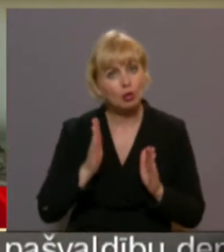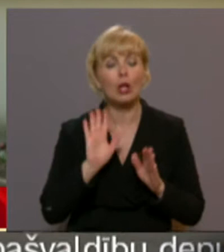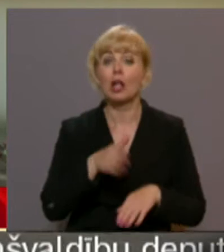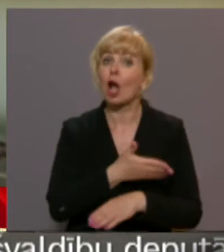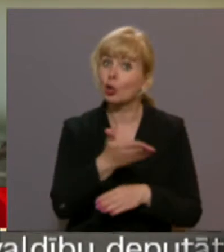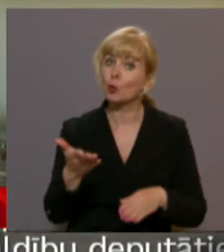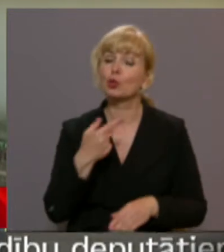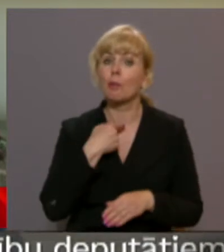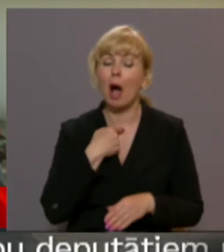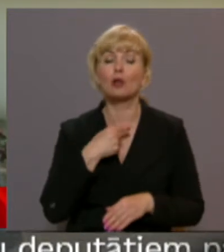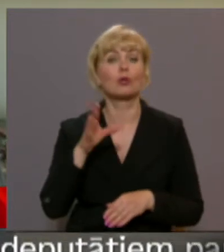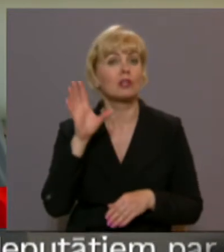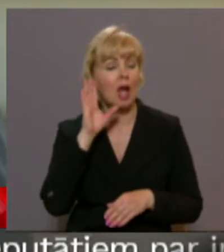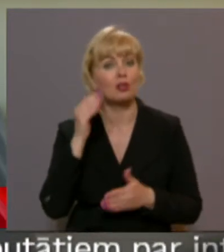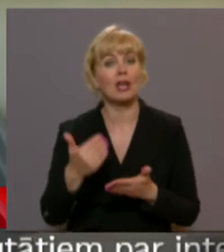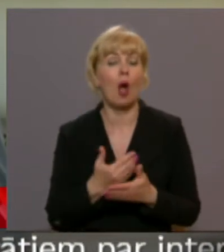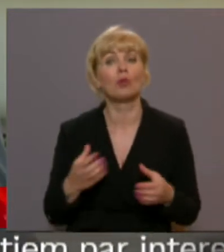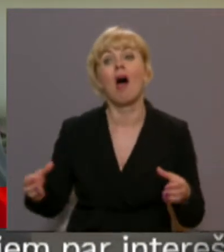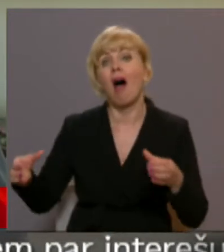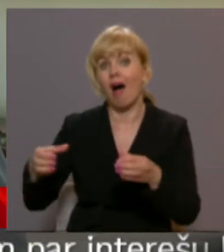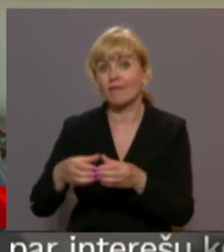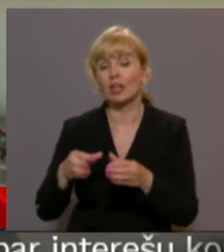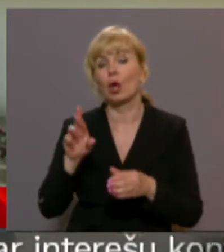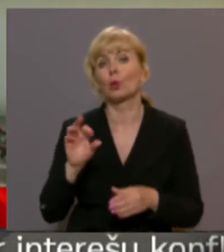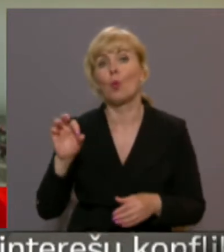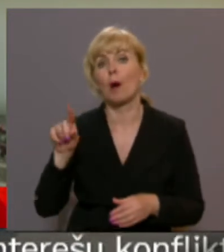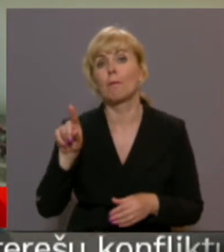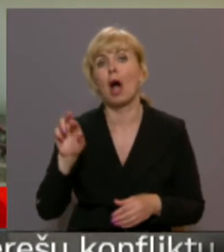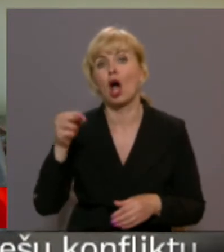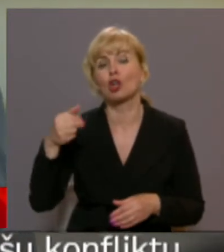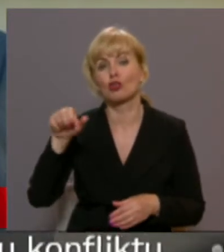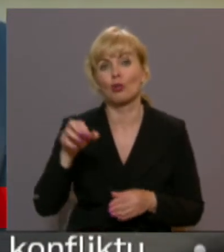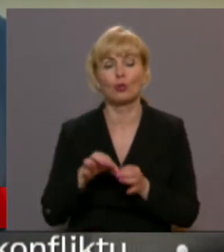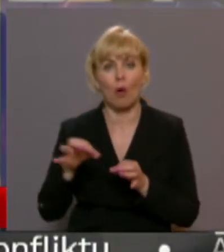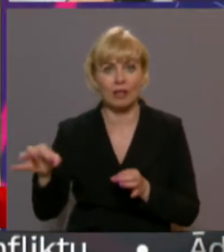jūsu balss būtu sadzirdēta jaunajā apvienotajā Ropažu novadā. Bet mēs atgriežamies studijā.